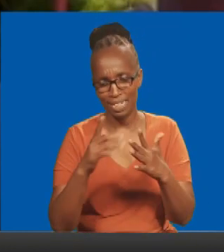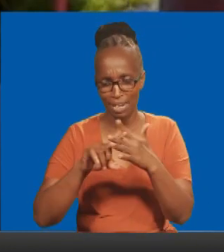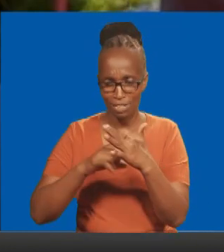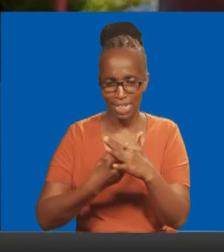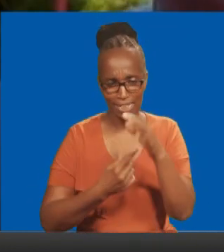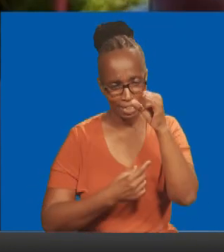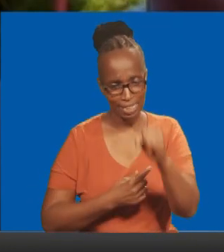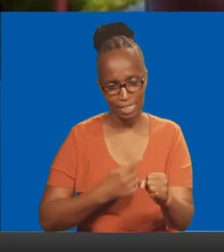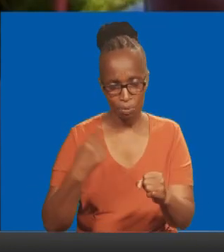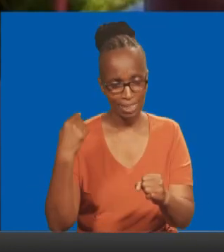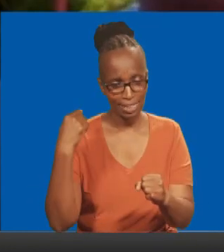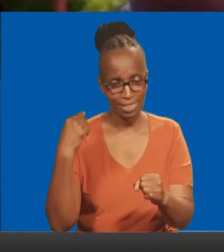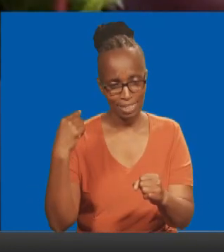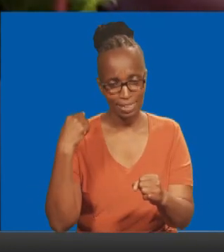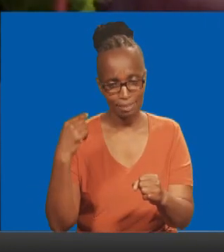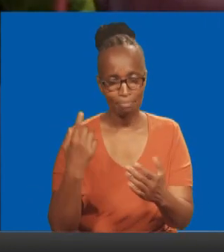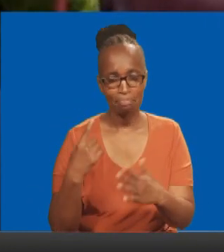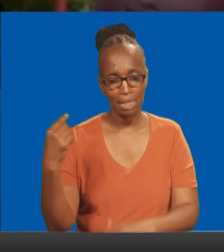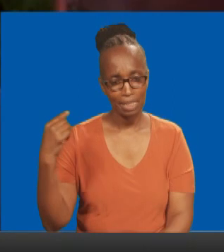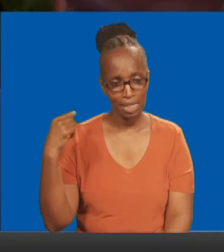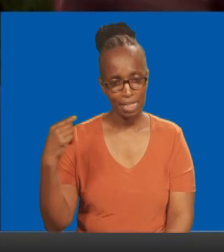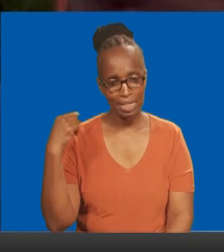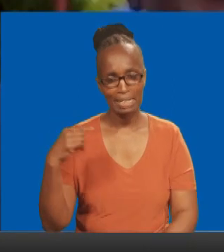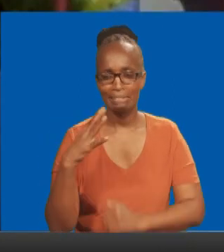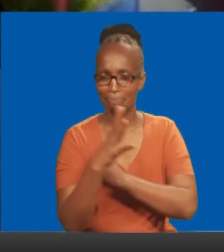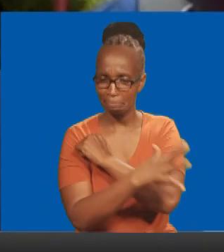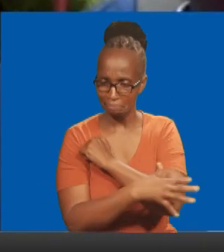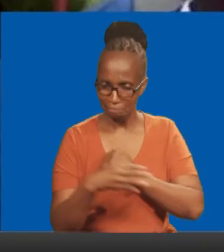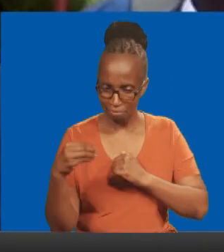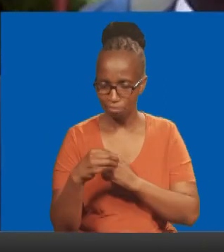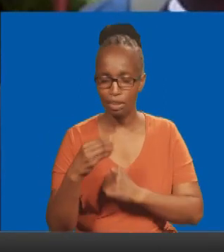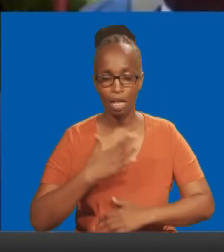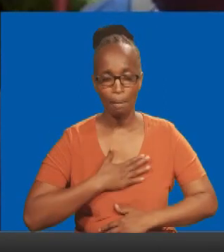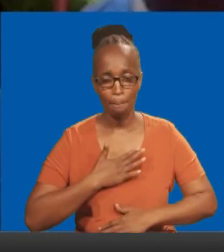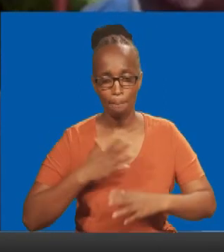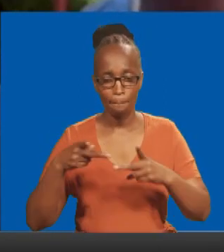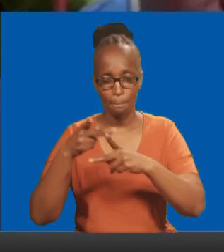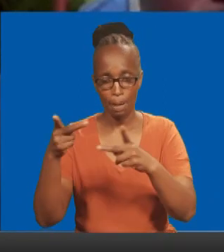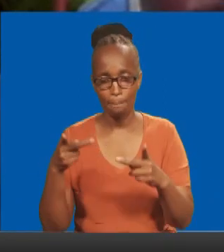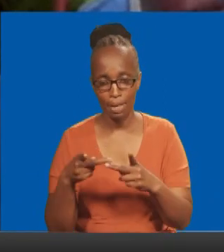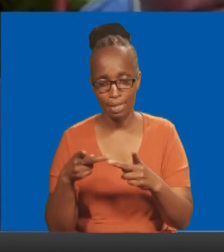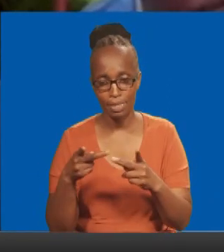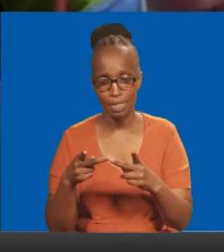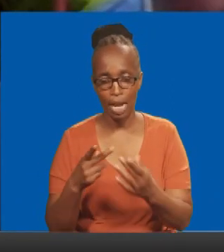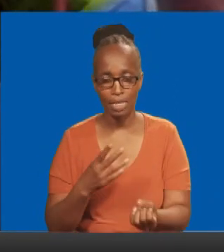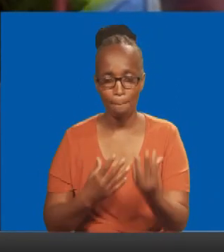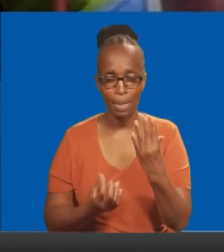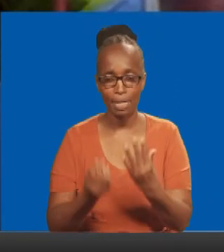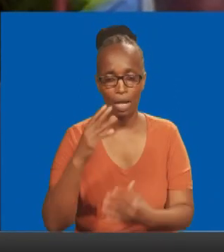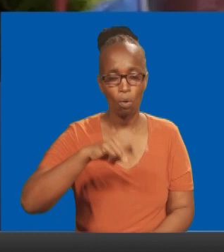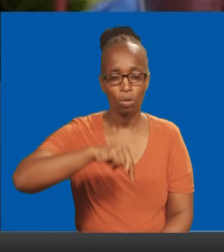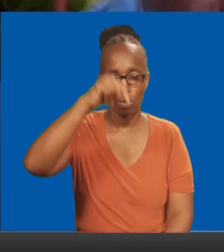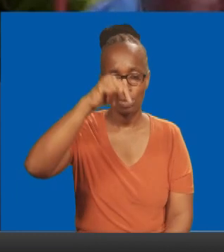has started in South yesterday. Yesterday they raided my place, Cherelio and Baringo